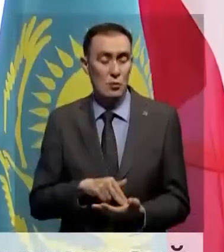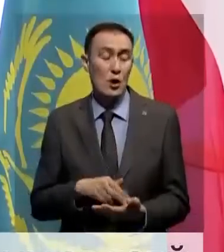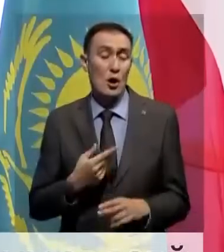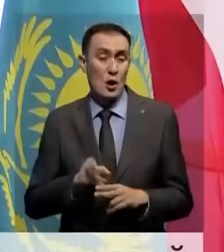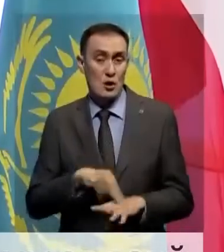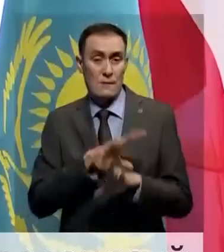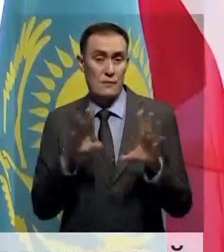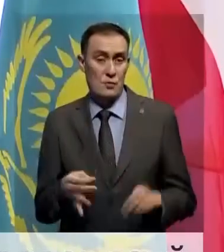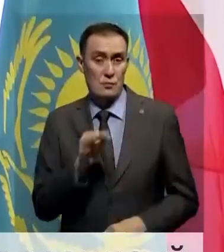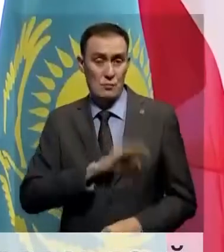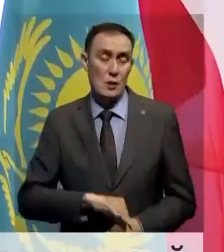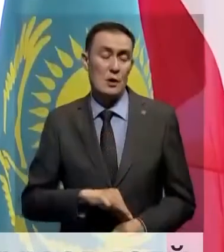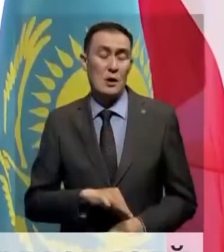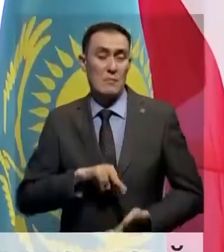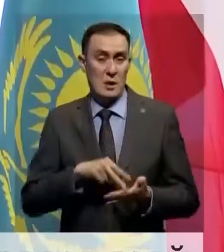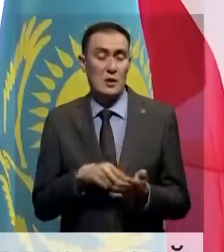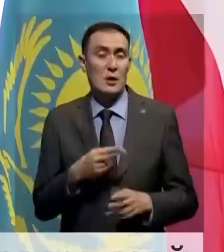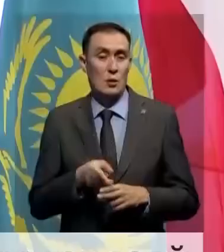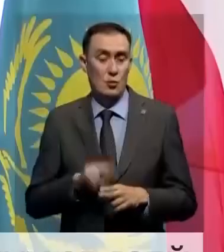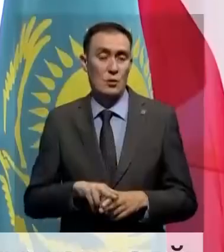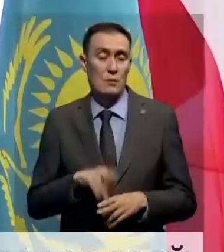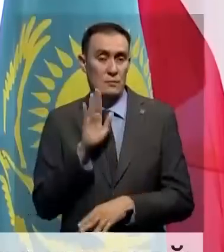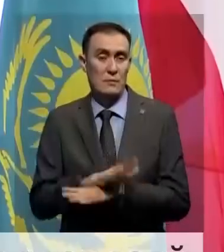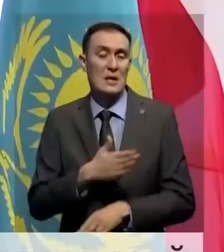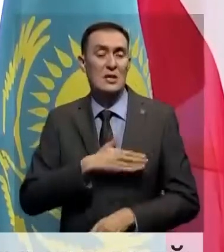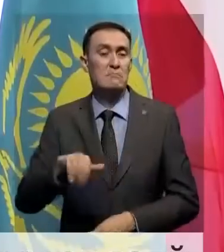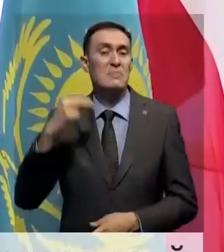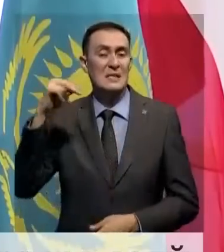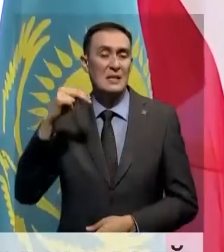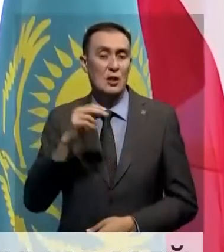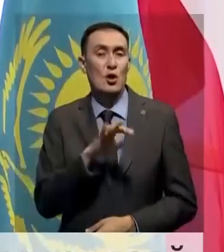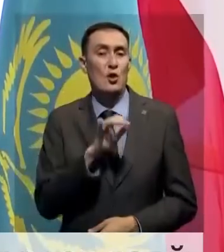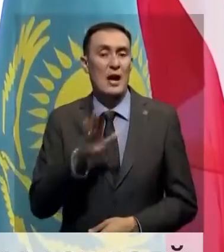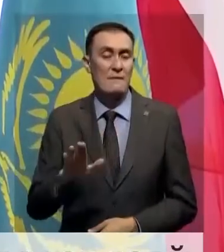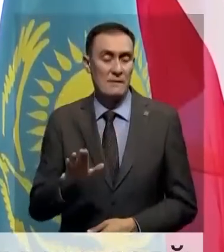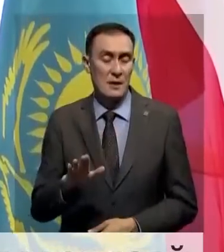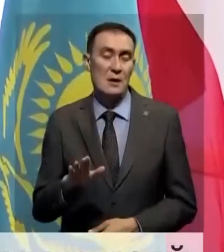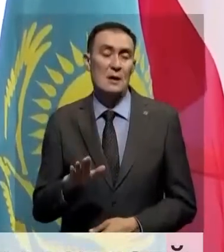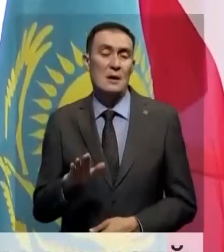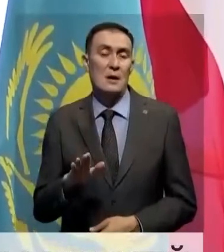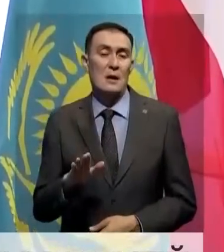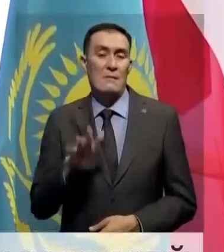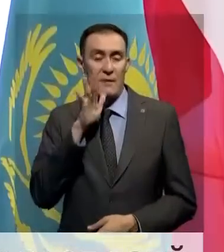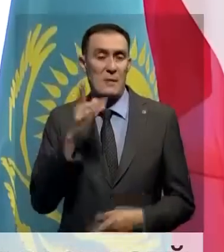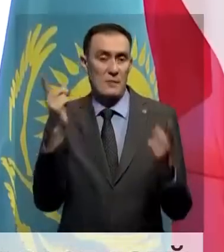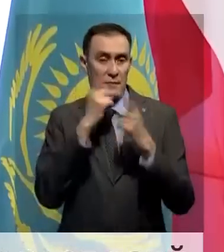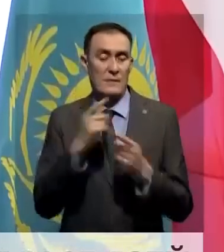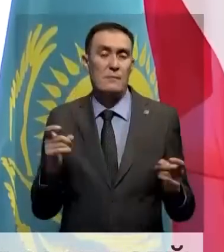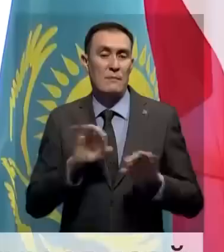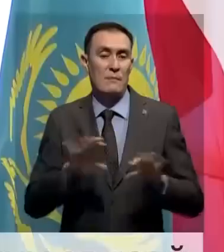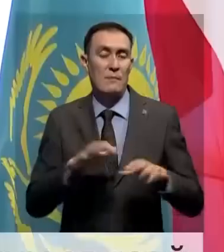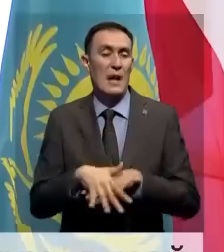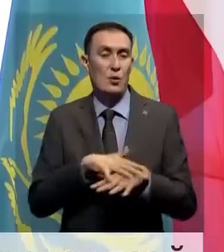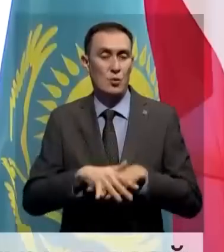есть те задачи, которые ставил наш президент Касым-Жомарт Кемелевич, когда говорил про послание